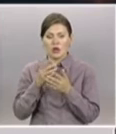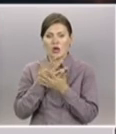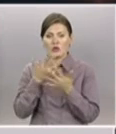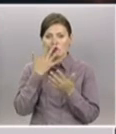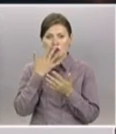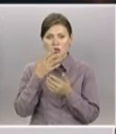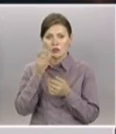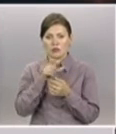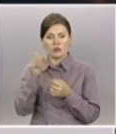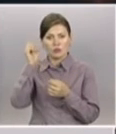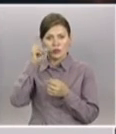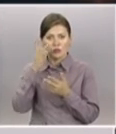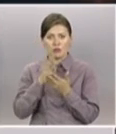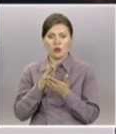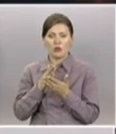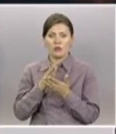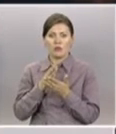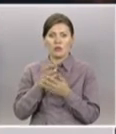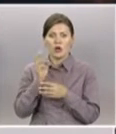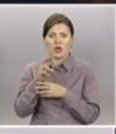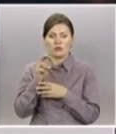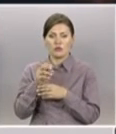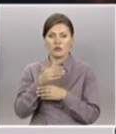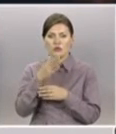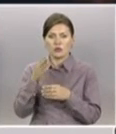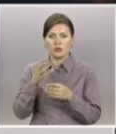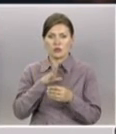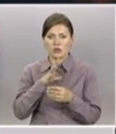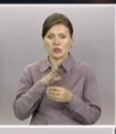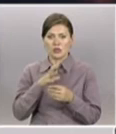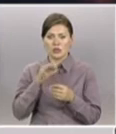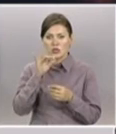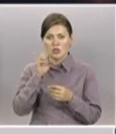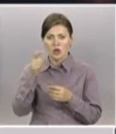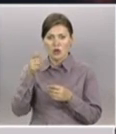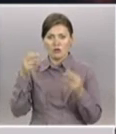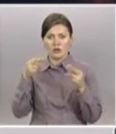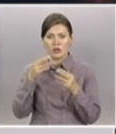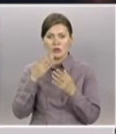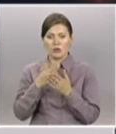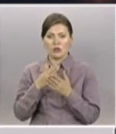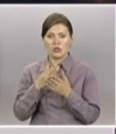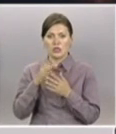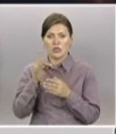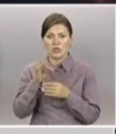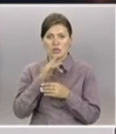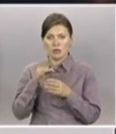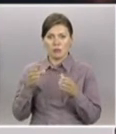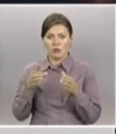ұлтты өкілдері барып жүр деген. Сол бізде жаңағы Иегова куәгерлердің діни